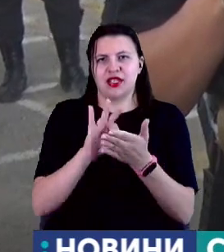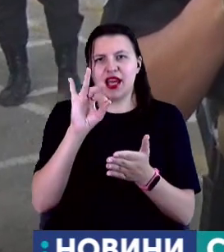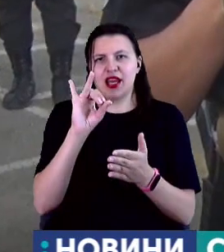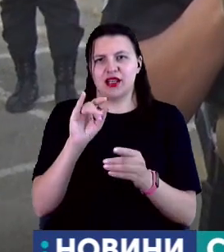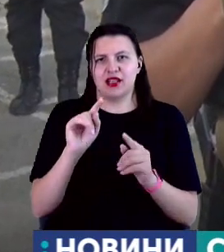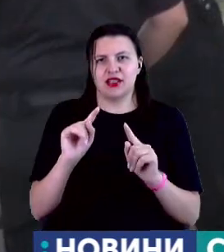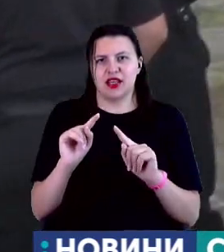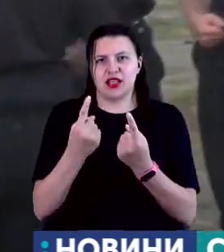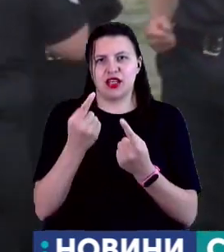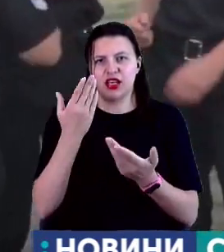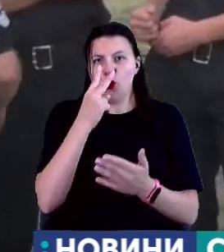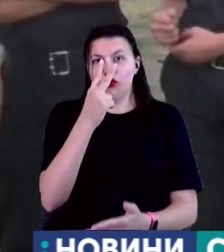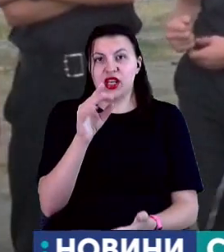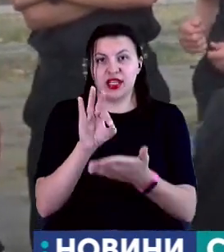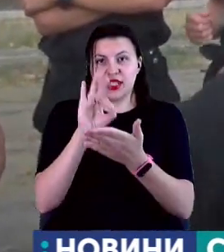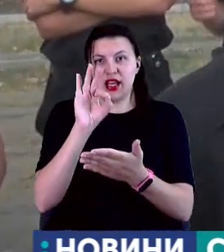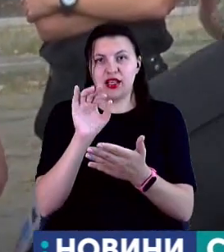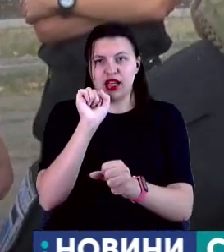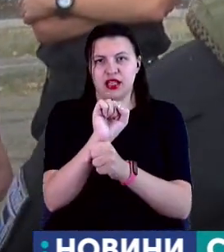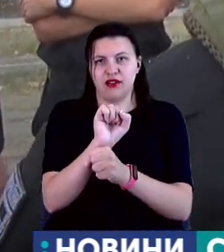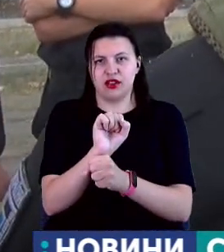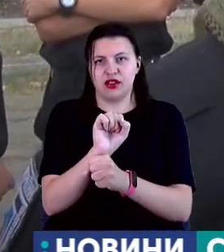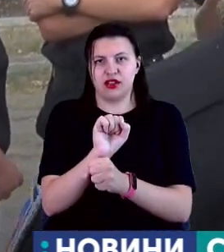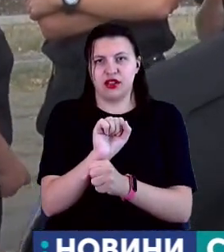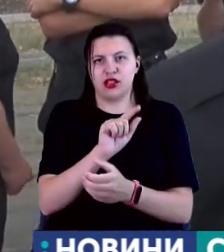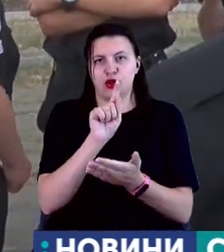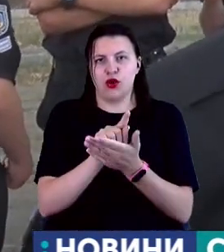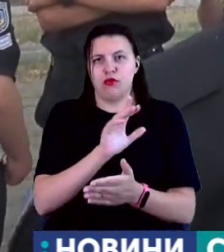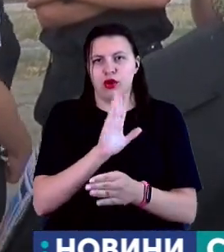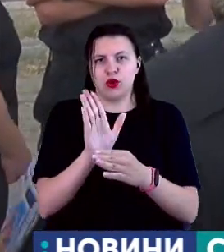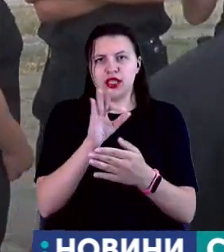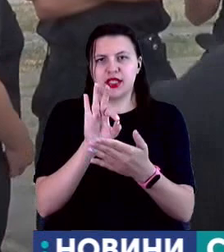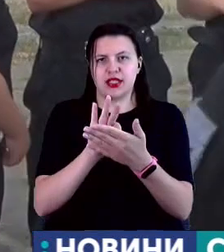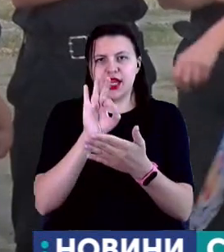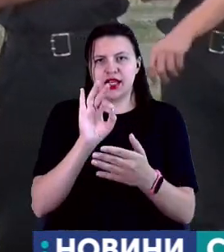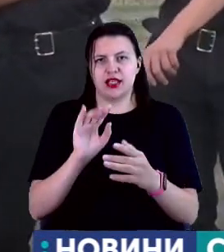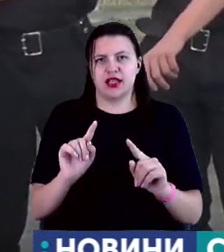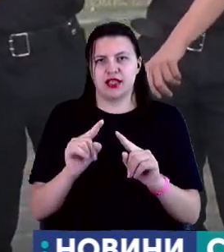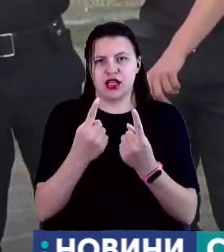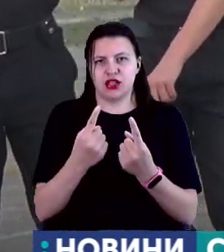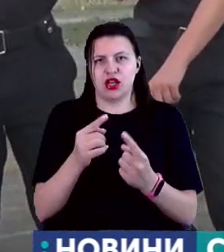остановився. Должен був встановити цель, задержання і...